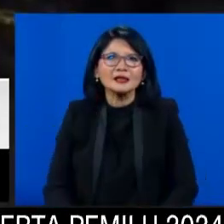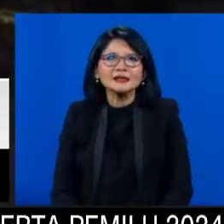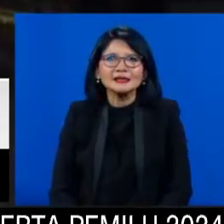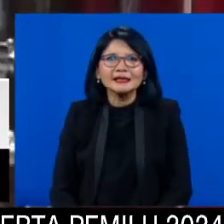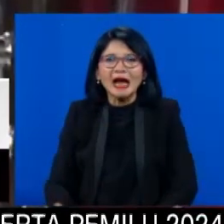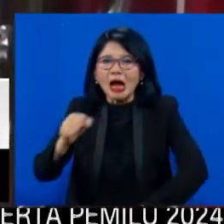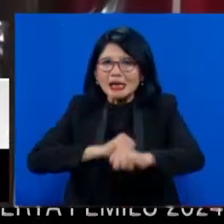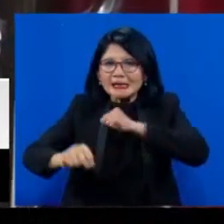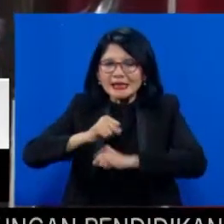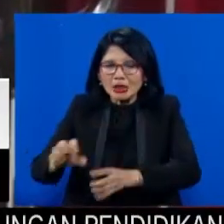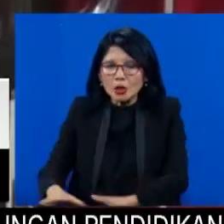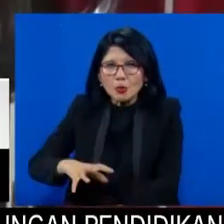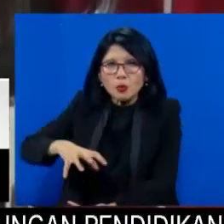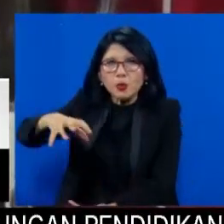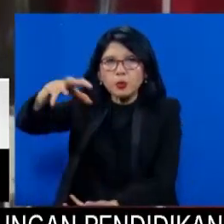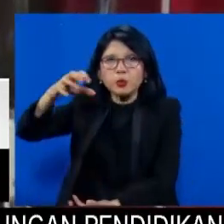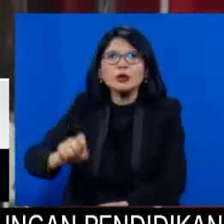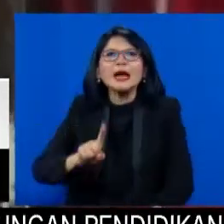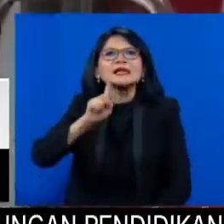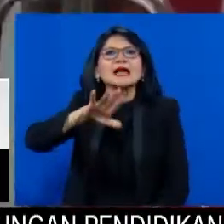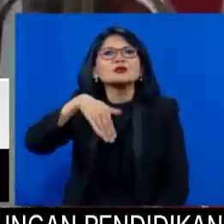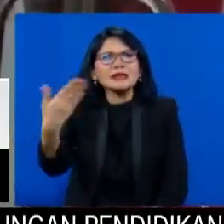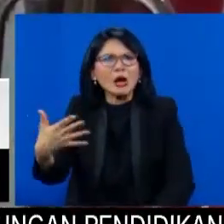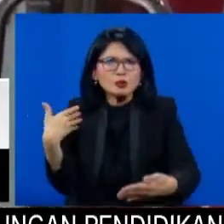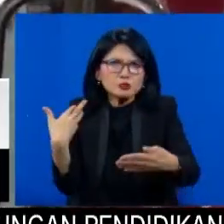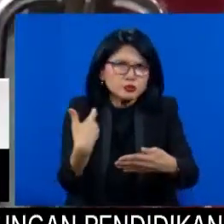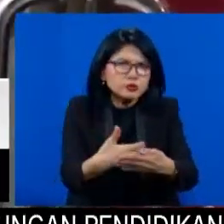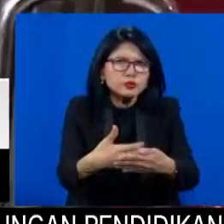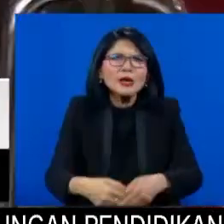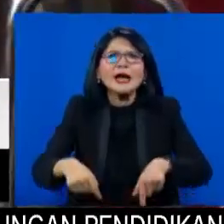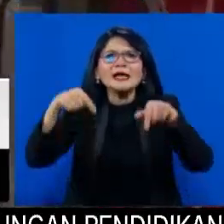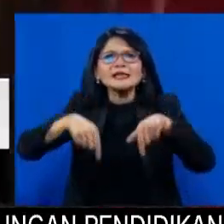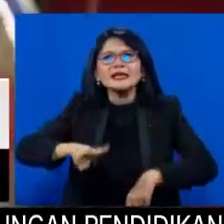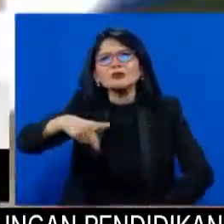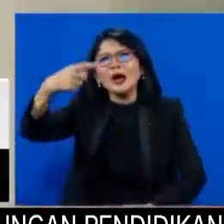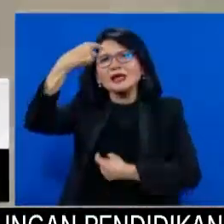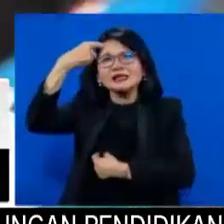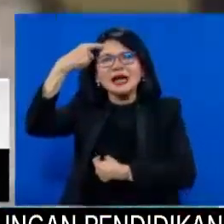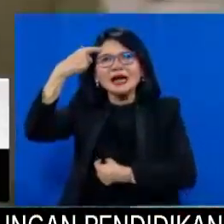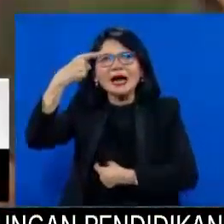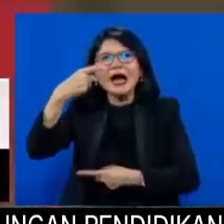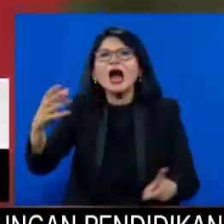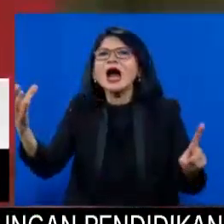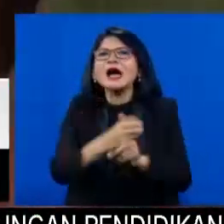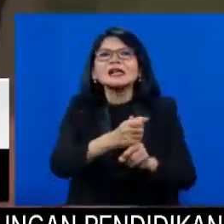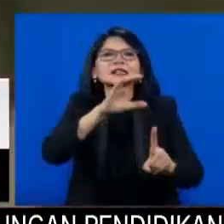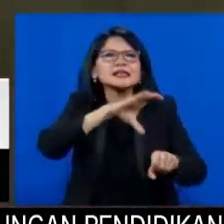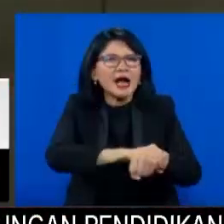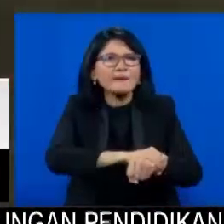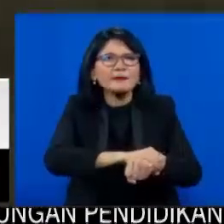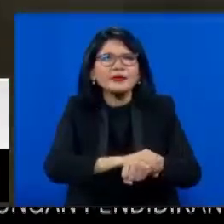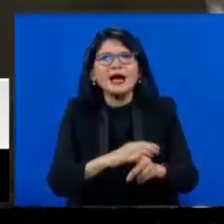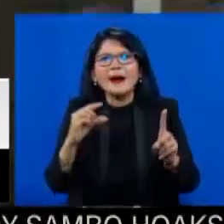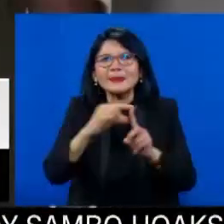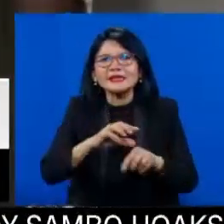penimbunan diperkirakan dilakukan dua pelaku selama satu tahun belakangan. Kini keduanya mendekam di ruang tahanan Polres Majalengka dan akan dijerat pasal